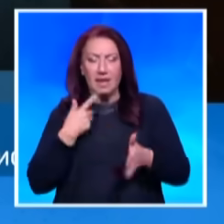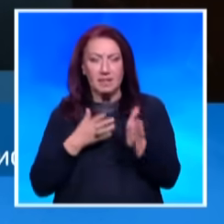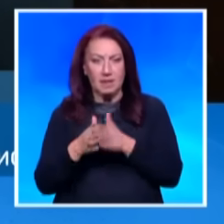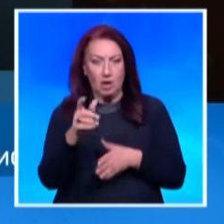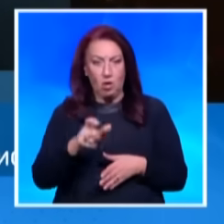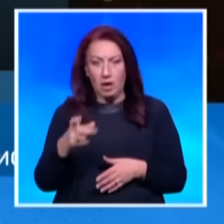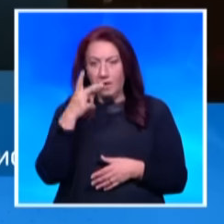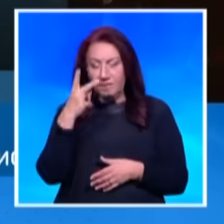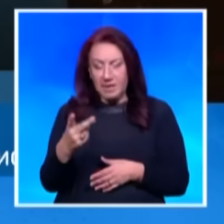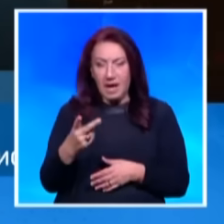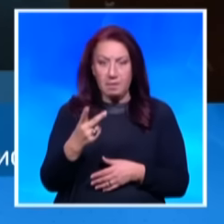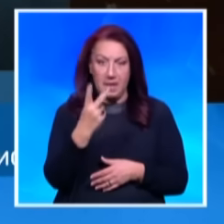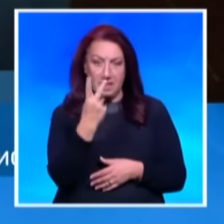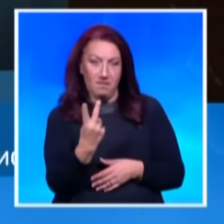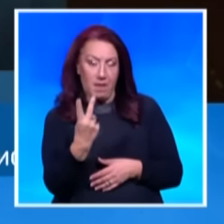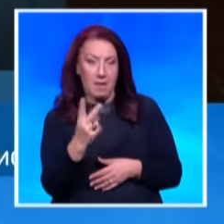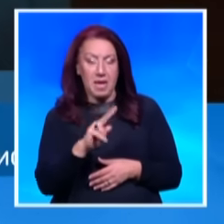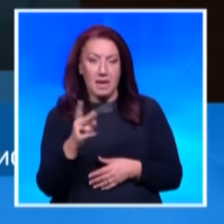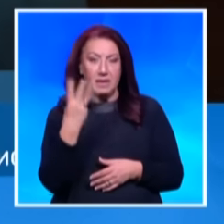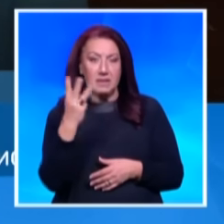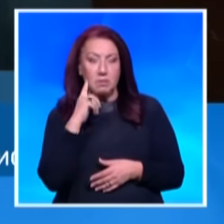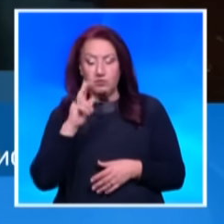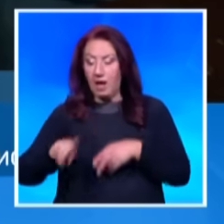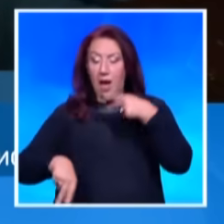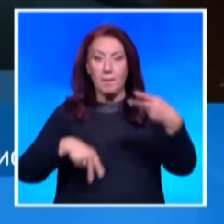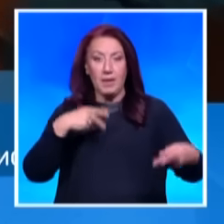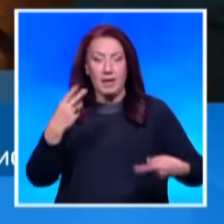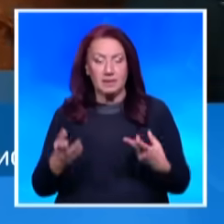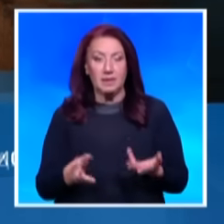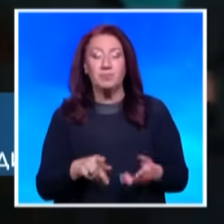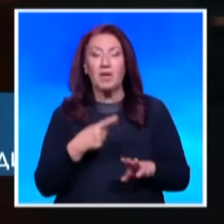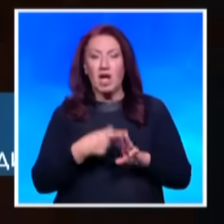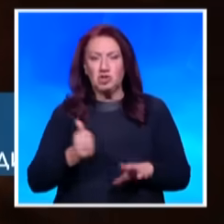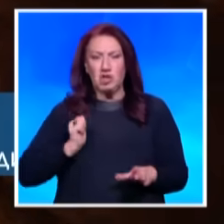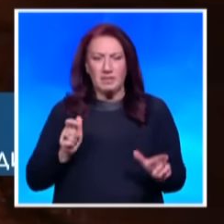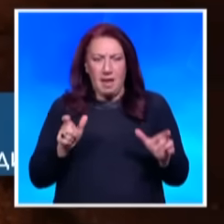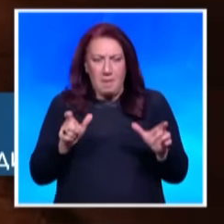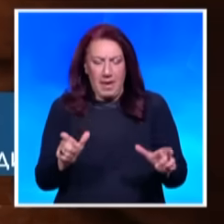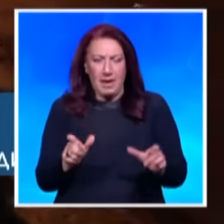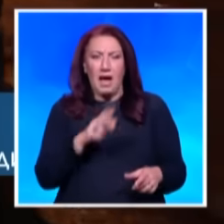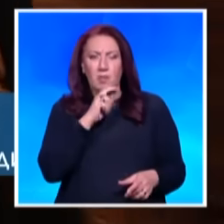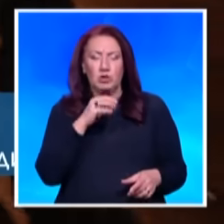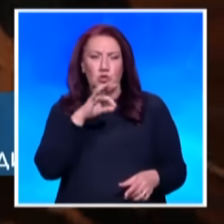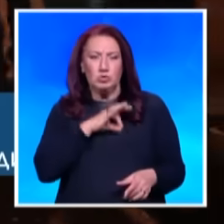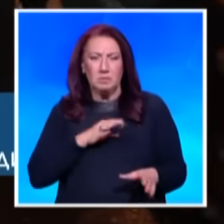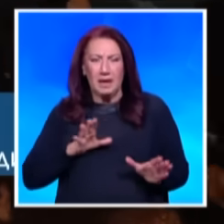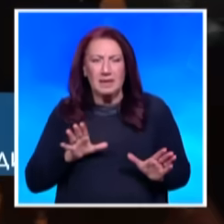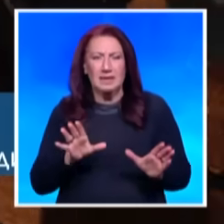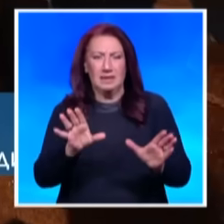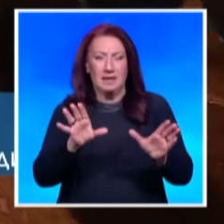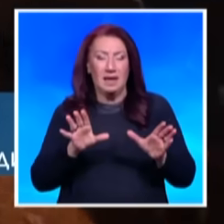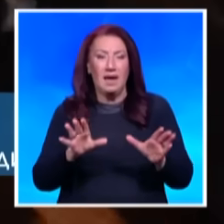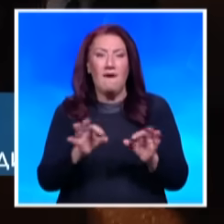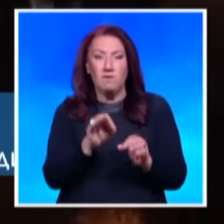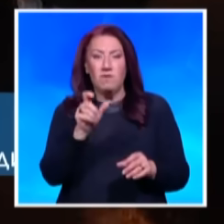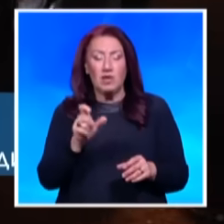двама или трима, които са потърпевши от това, което се случи тук. Жандармерията и полицията успя да изтласка феновете по булевард Гурко нагоре. Към